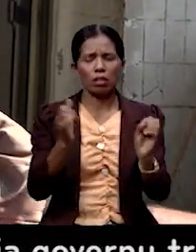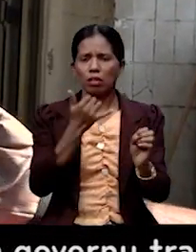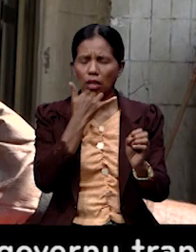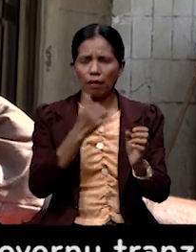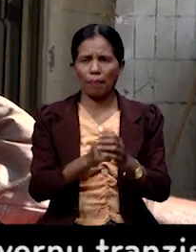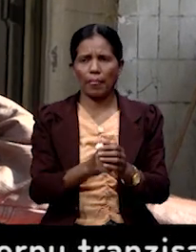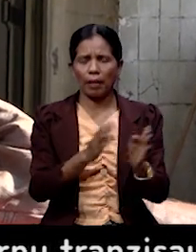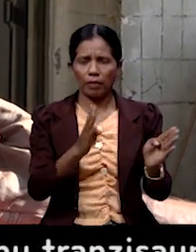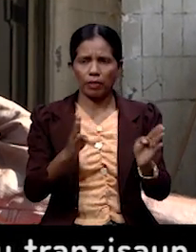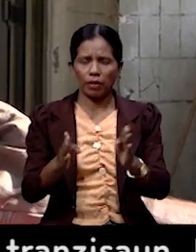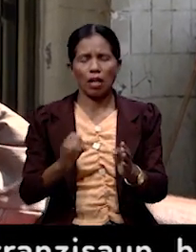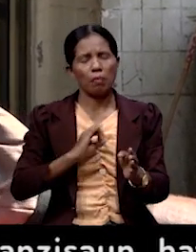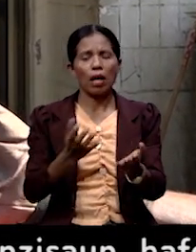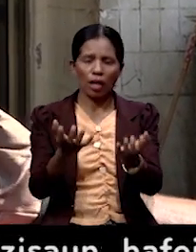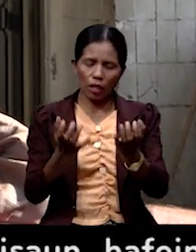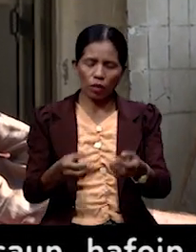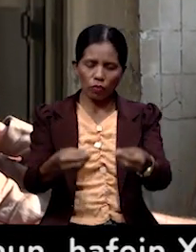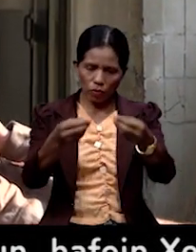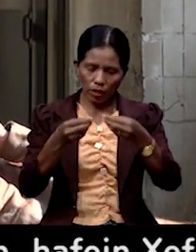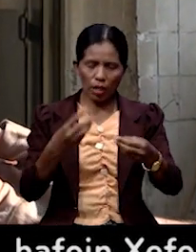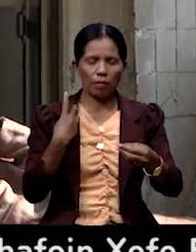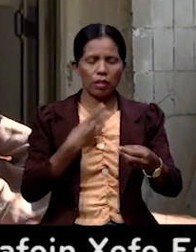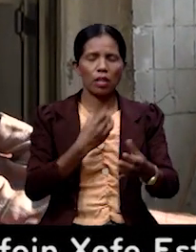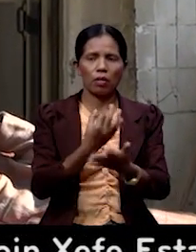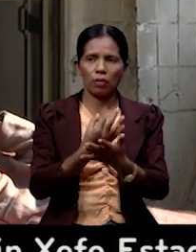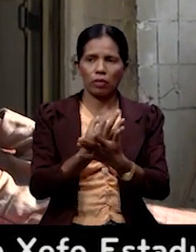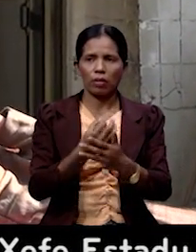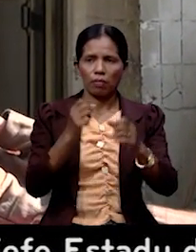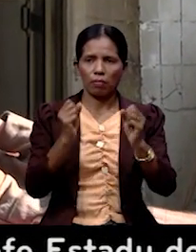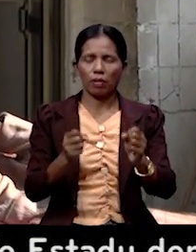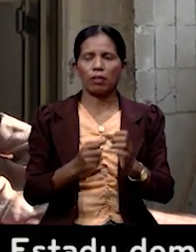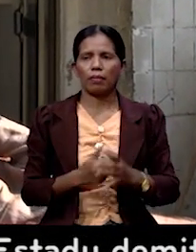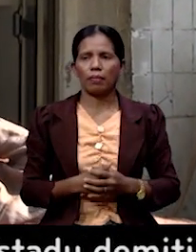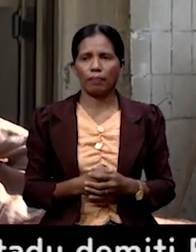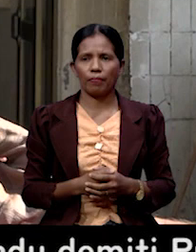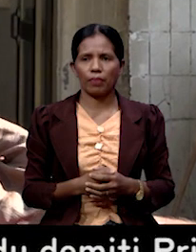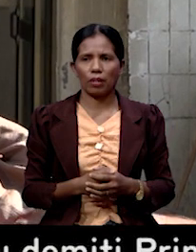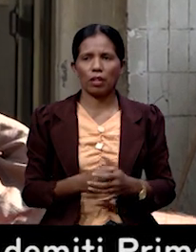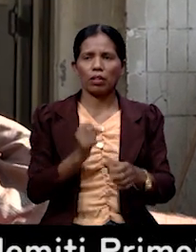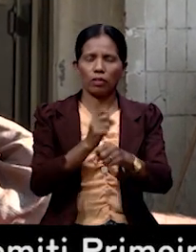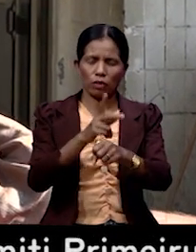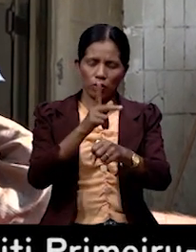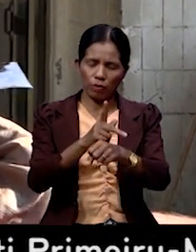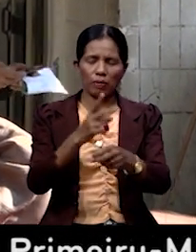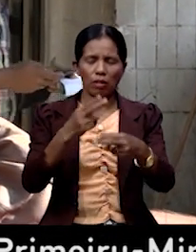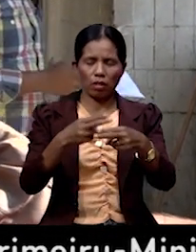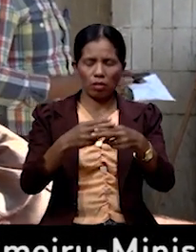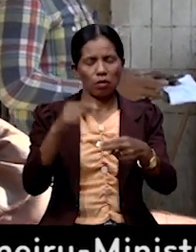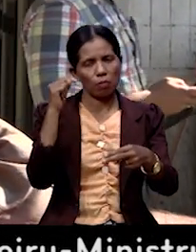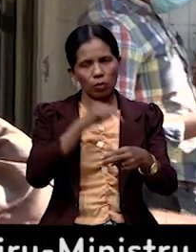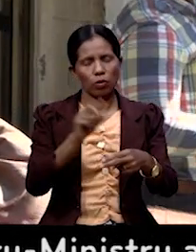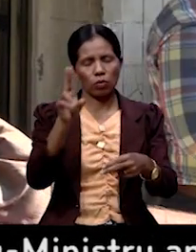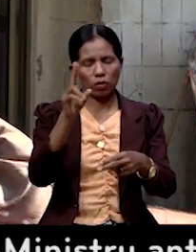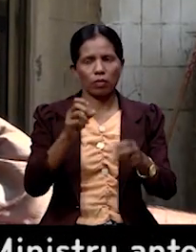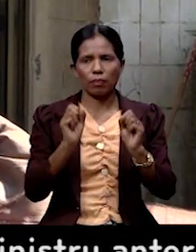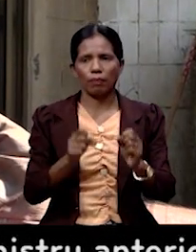karena for devolve sila pelamni osang ida pues ni mas bel hadiah vali narang ne ni falsifikan sendiri direktur narang oh institusi saung sepo pini narang ni bel para responde